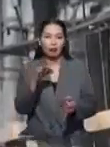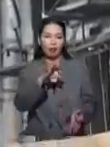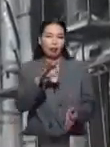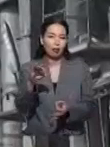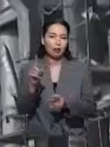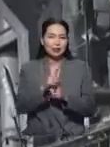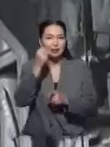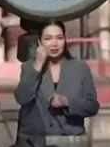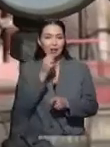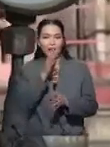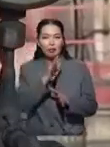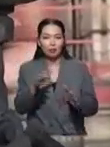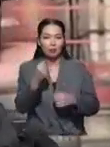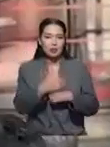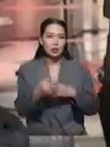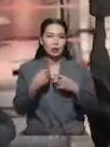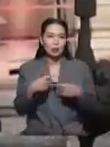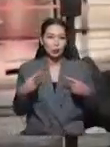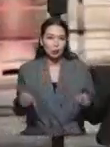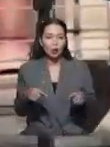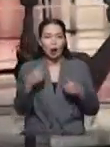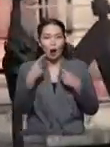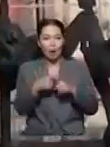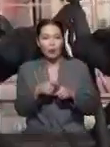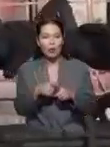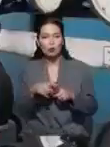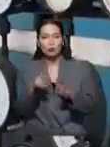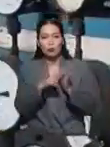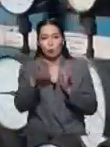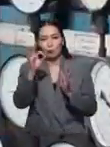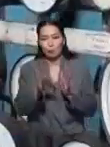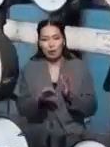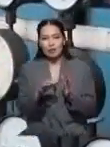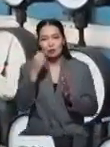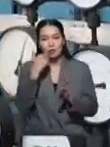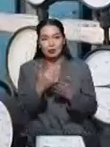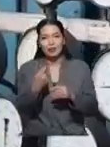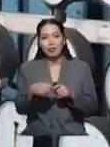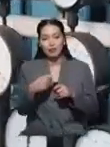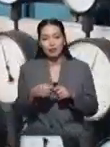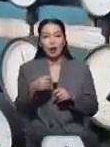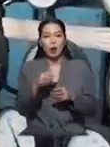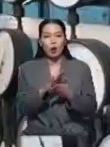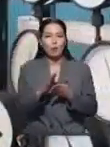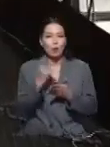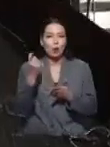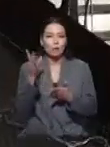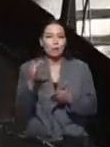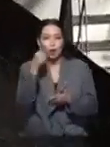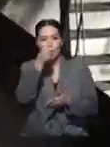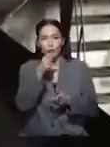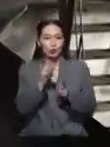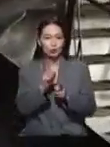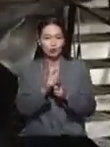Износ теплоцентрали и другого оборудования в регионах достигает 80%. При этом инвестиции в коммунальное хозяйство все эти годы не